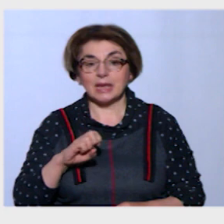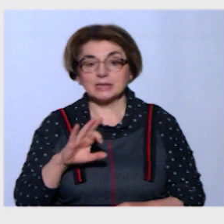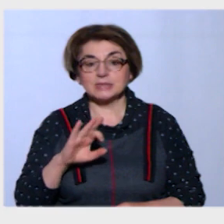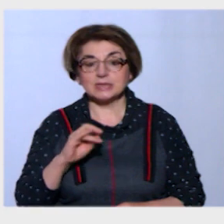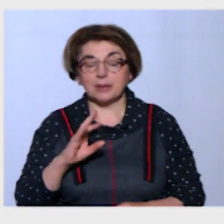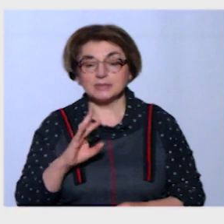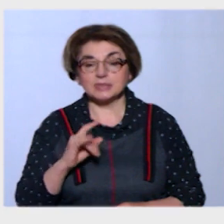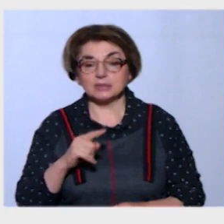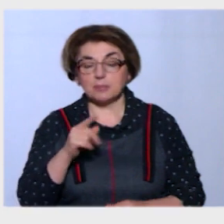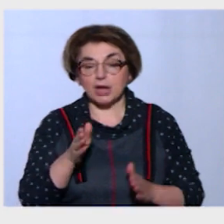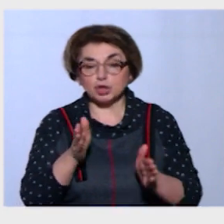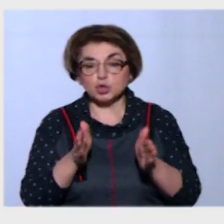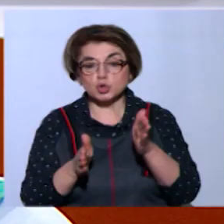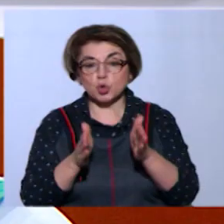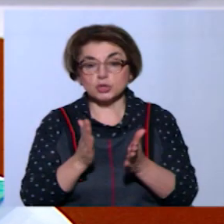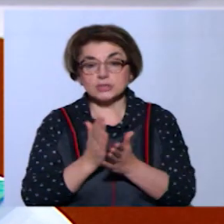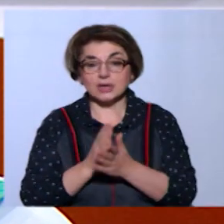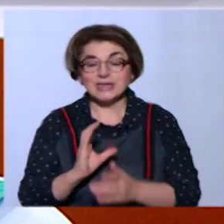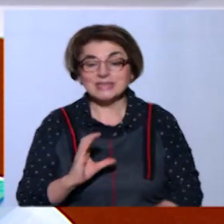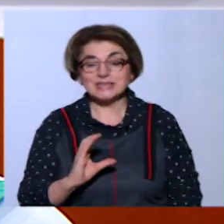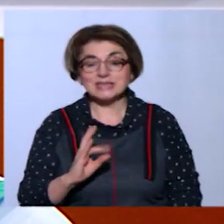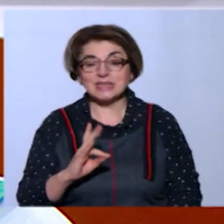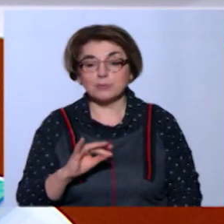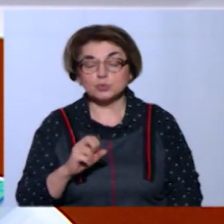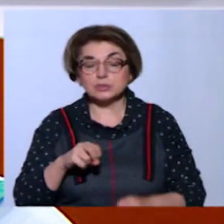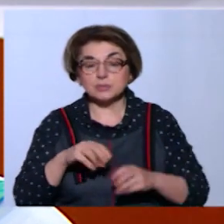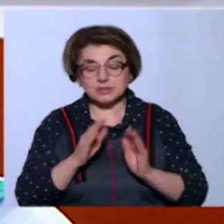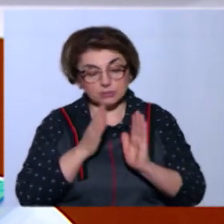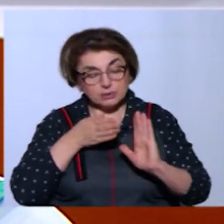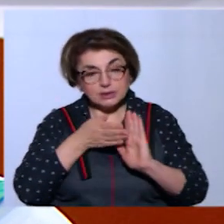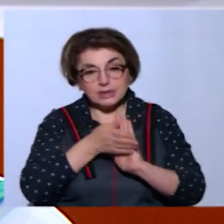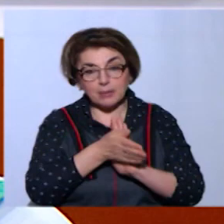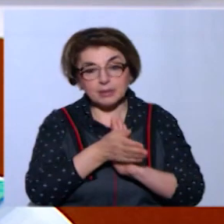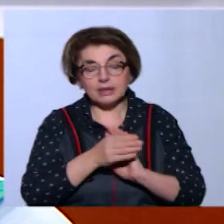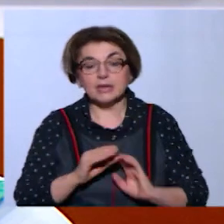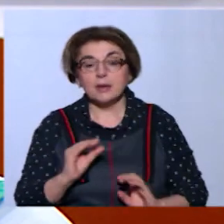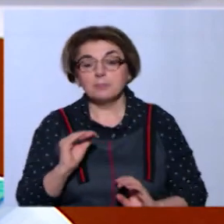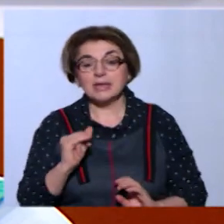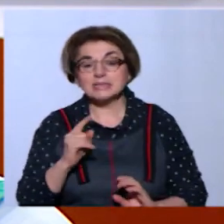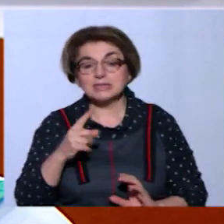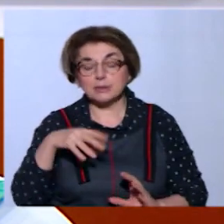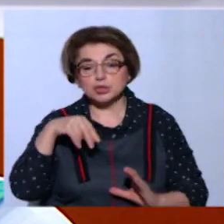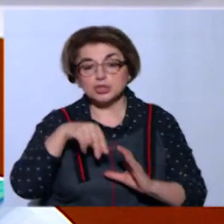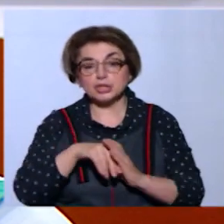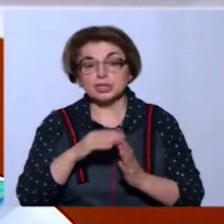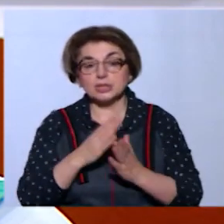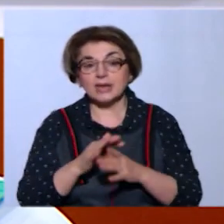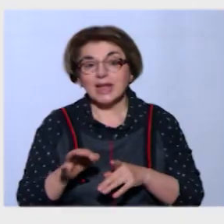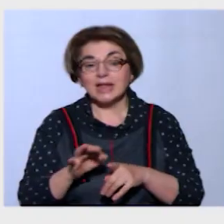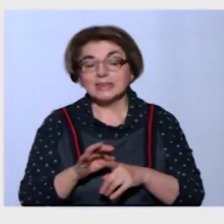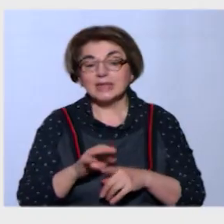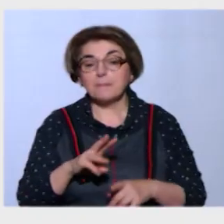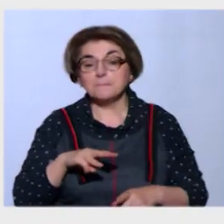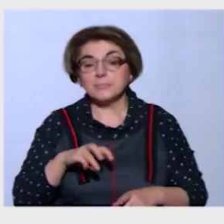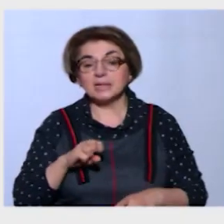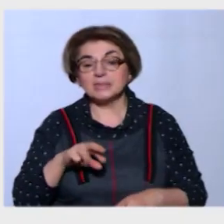პოსტსინაფსისაგან და მათ შორის არის სინაფსური ნაპრალი. პრესინაფსში არის ეგრეთ წოდებული ნეირომედიატორები,